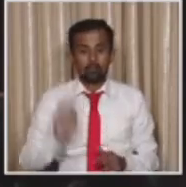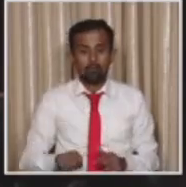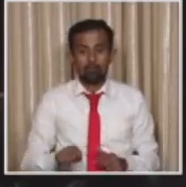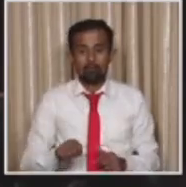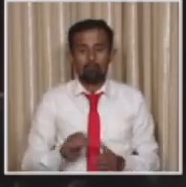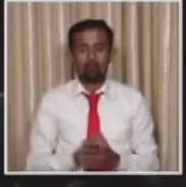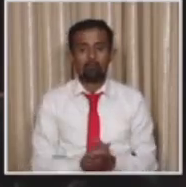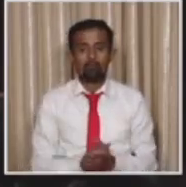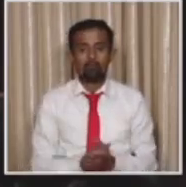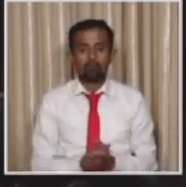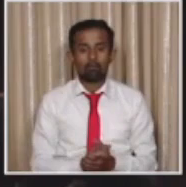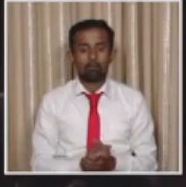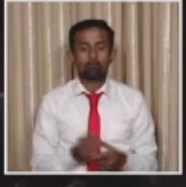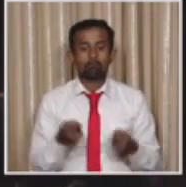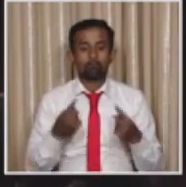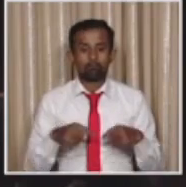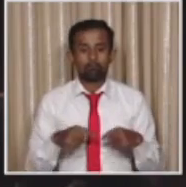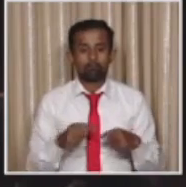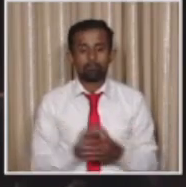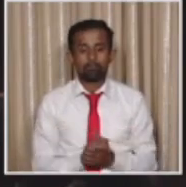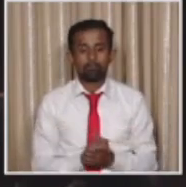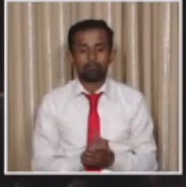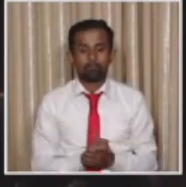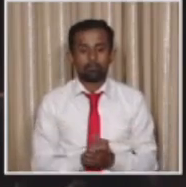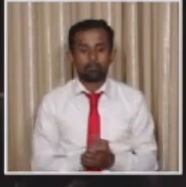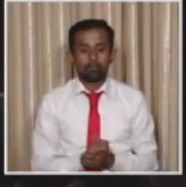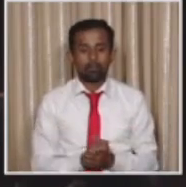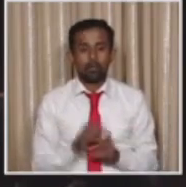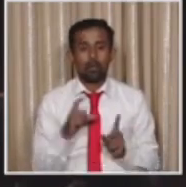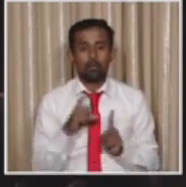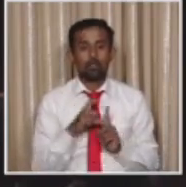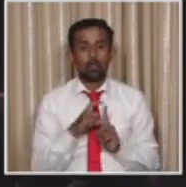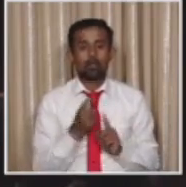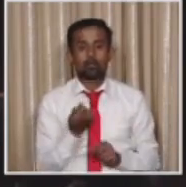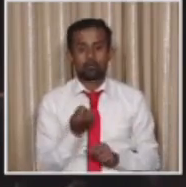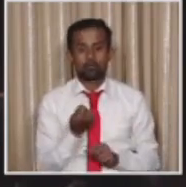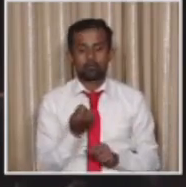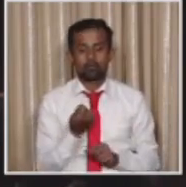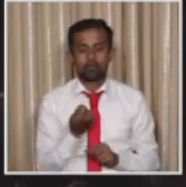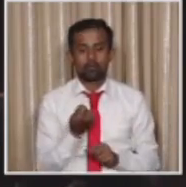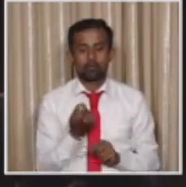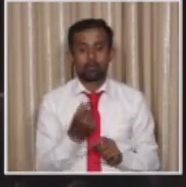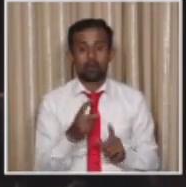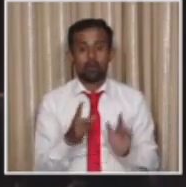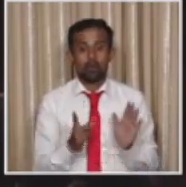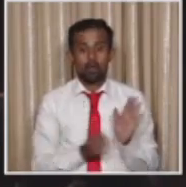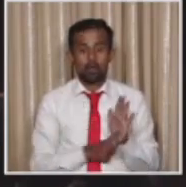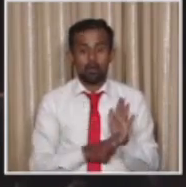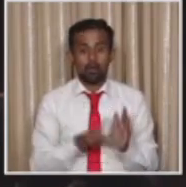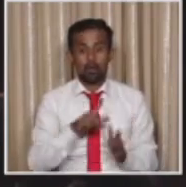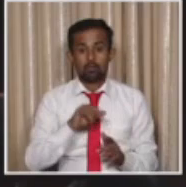76,34,442ක්. ඊළඟට ඒ කියන්නේ ඩොලවරින් ඩොලර් ලක්ෂ